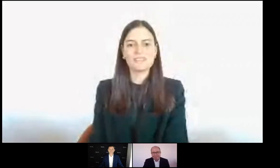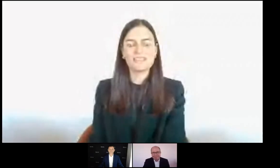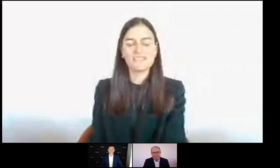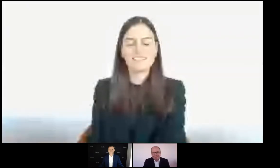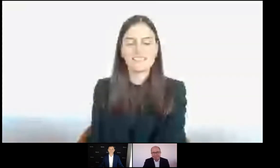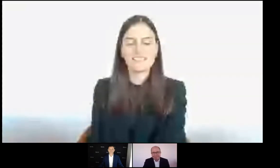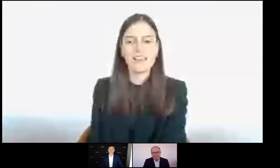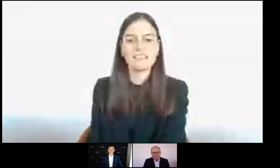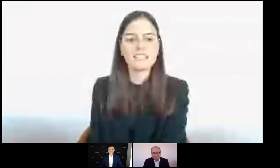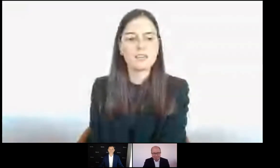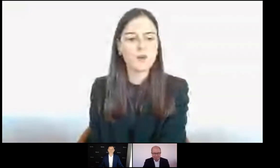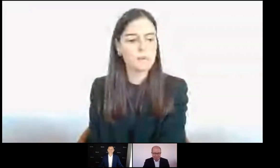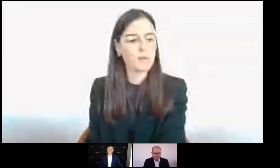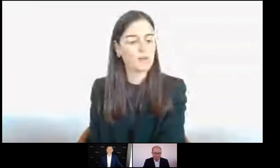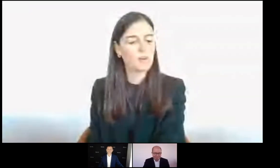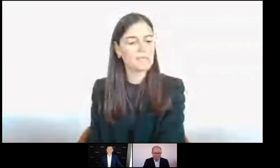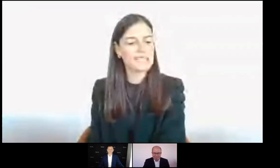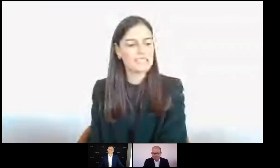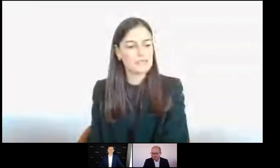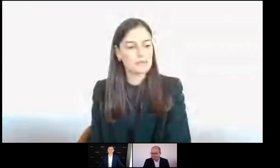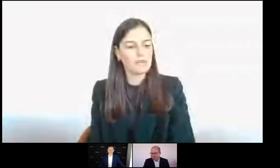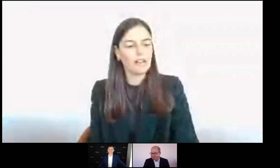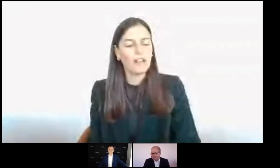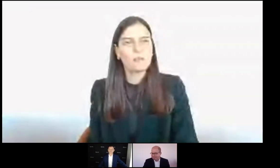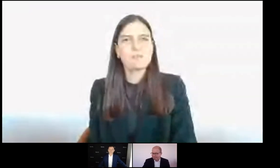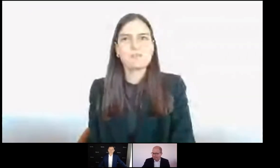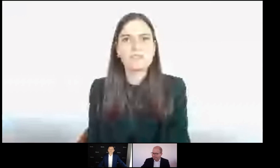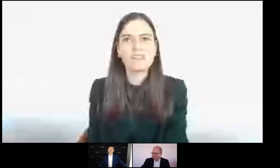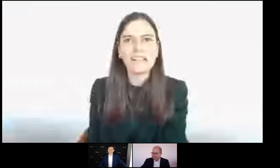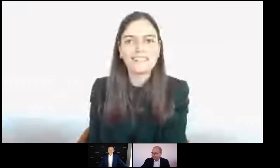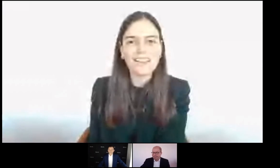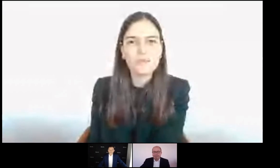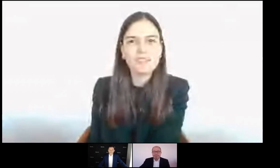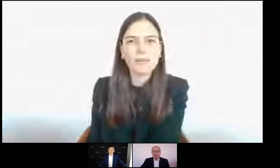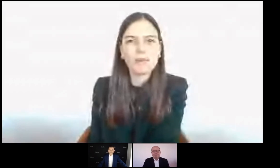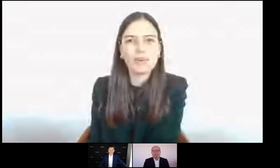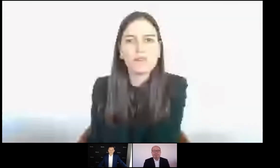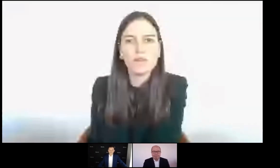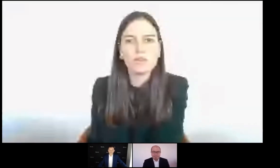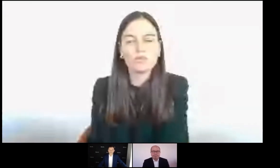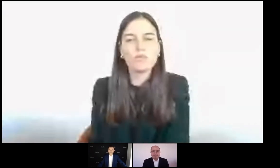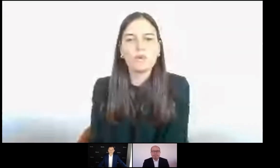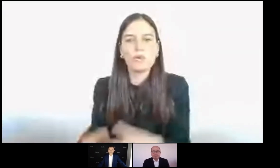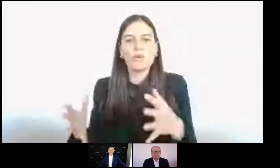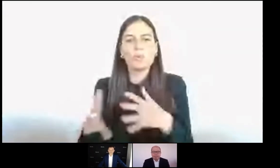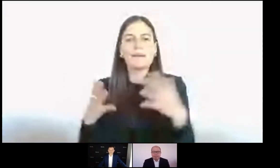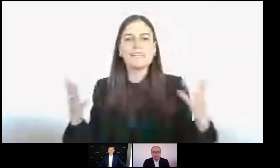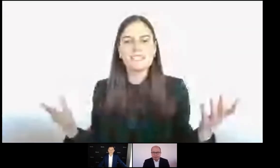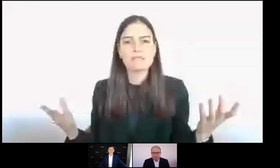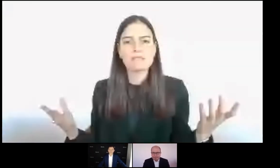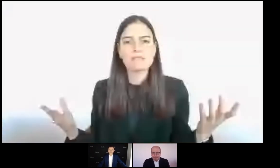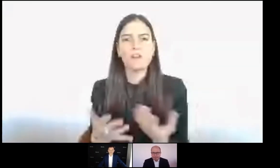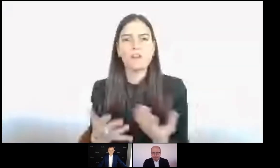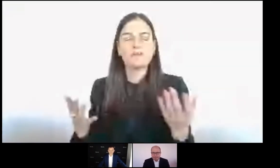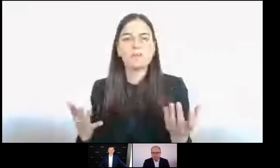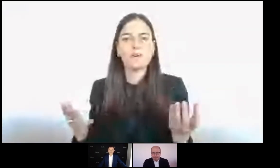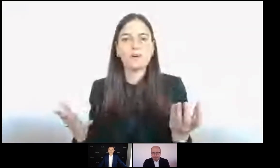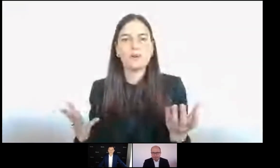Alors, c'est intéressant comme question, puisque c'est vrai qu'elle traduit vraiment tout le